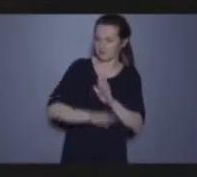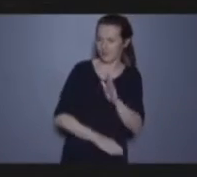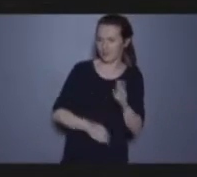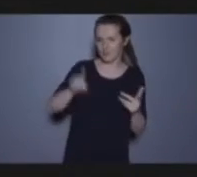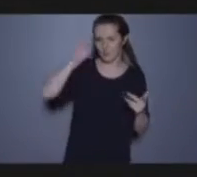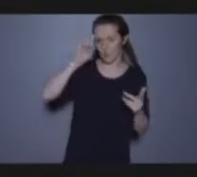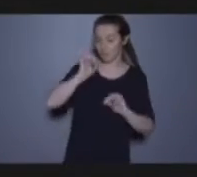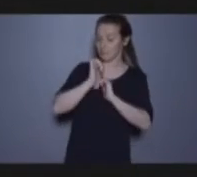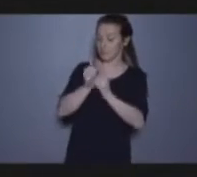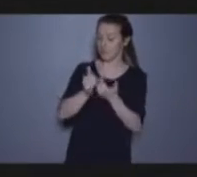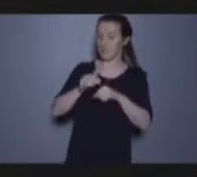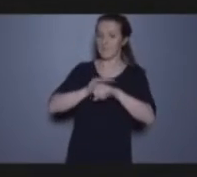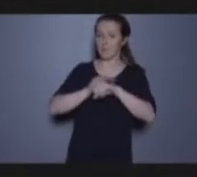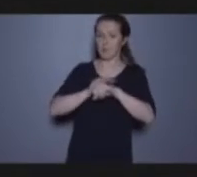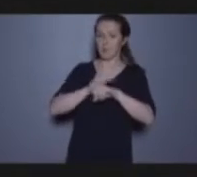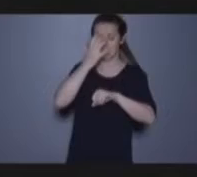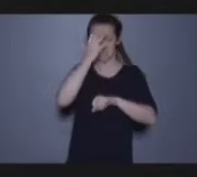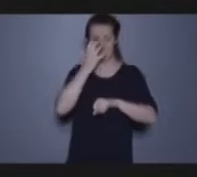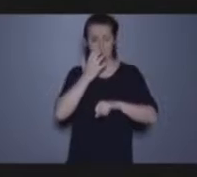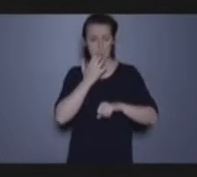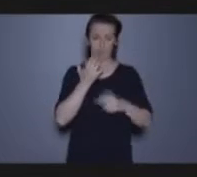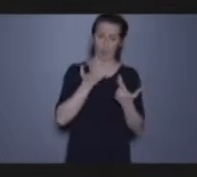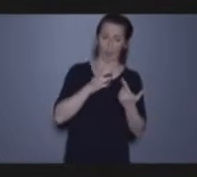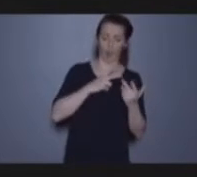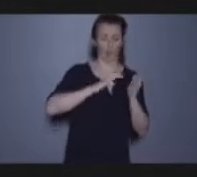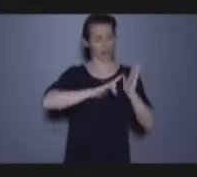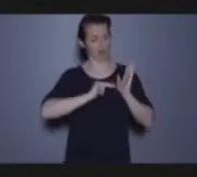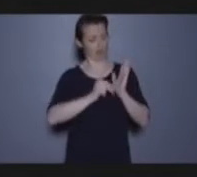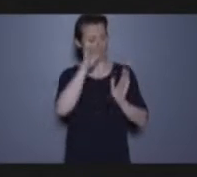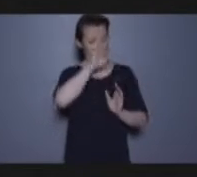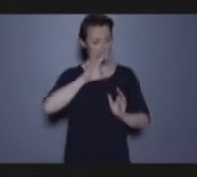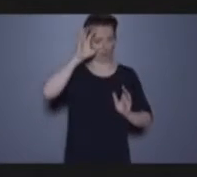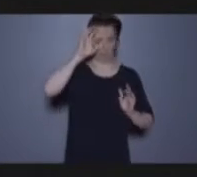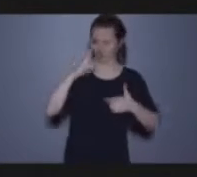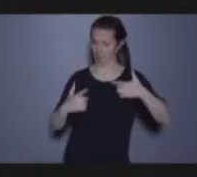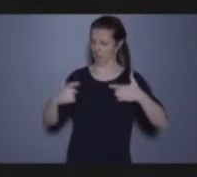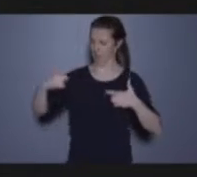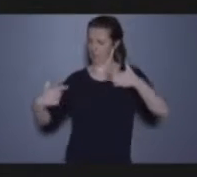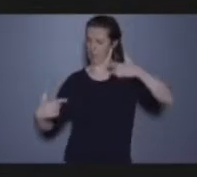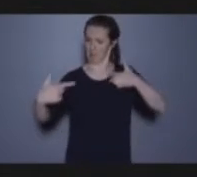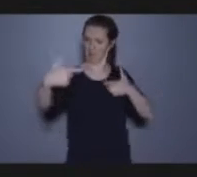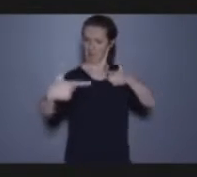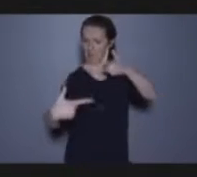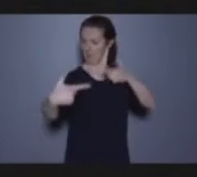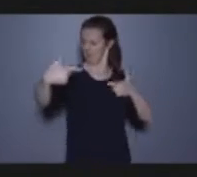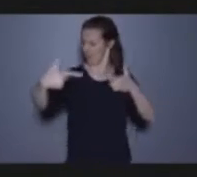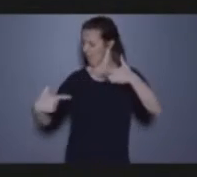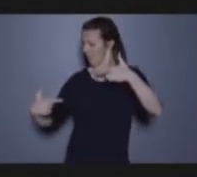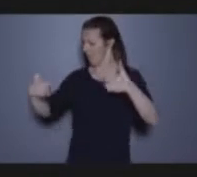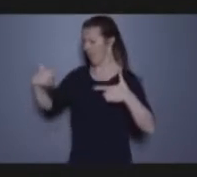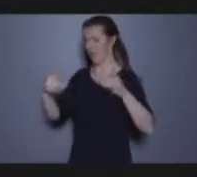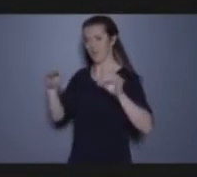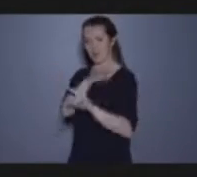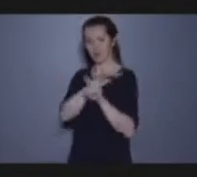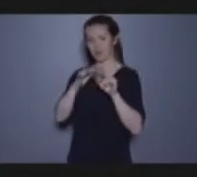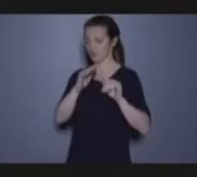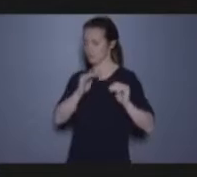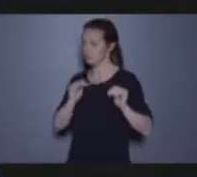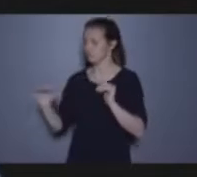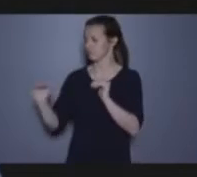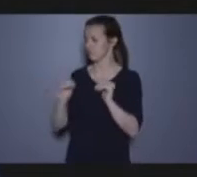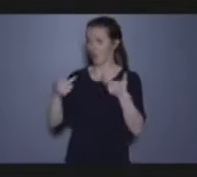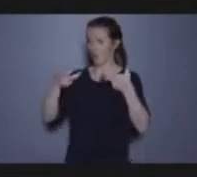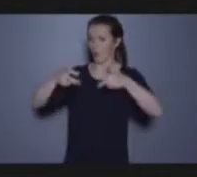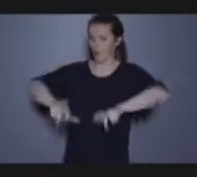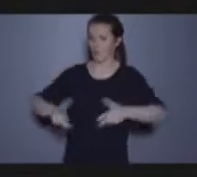politique d'austérité. C'est les traités européens qui entretiennent les pays les uns contre les autres par le refus de l'harmonisation sociale et par le refus de